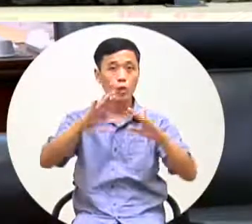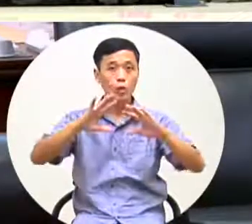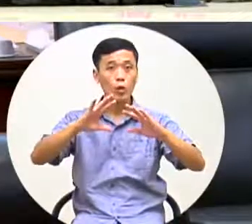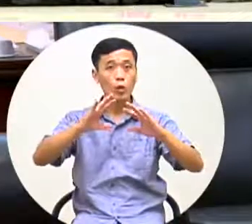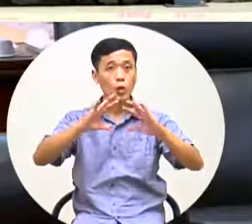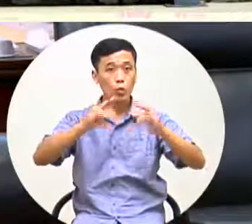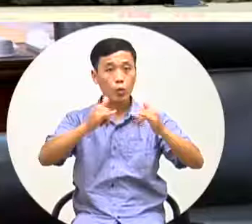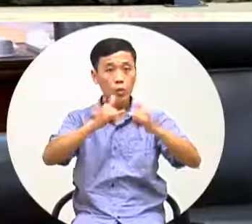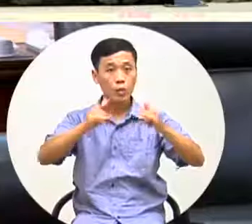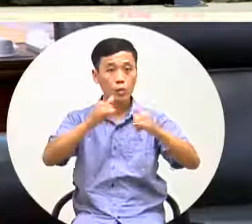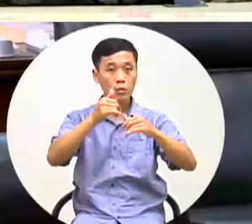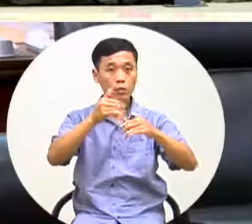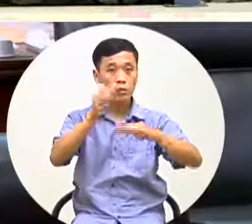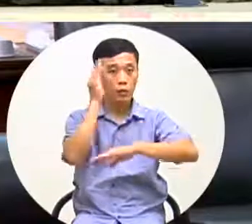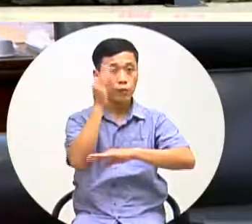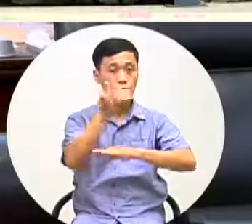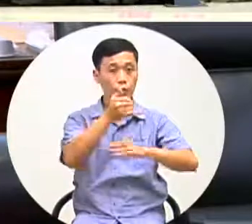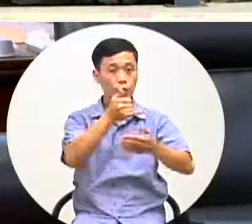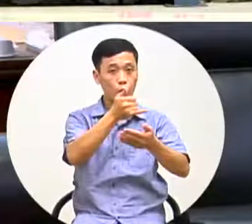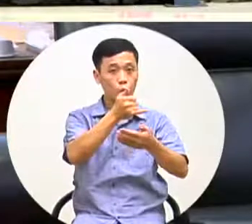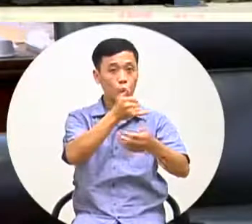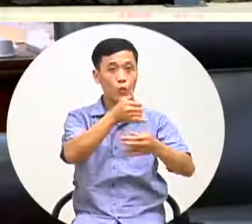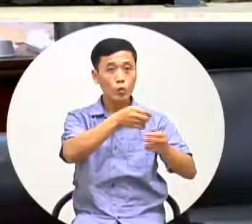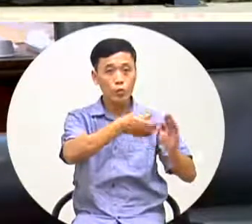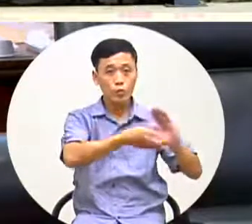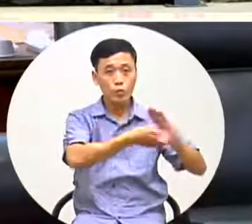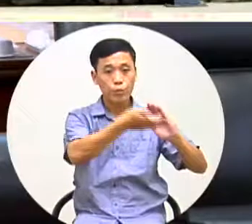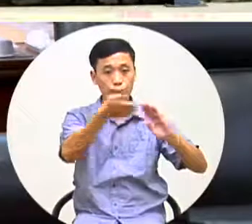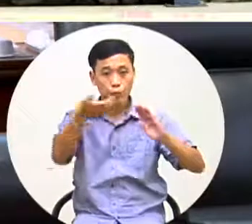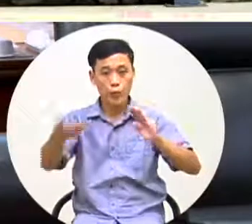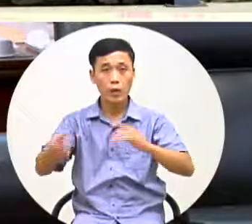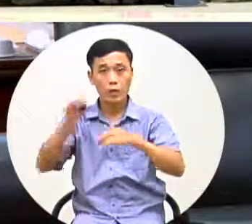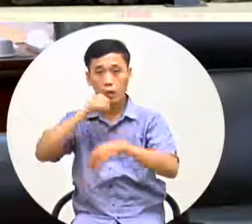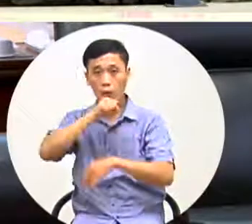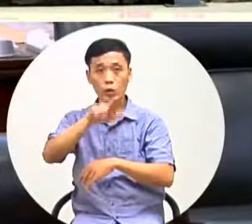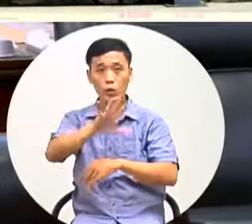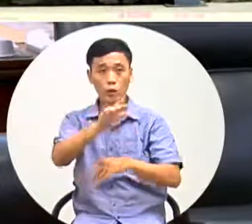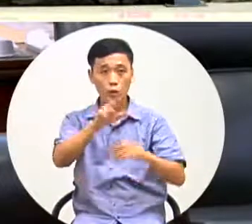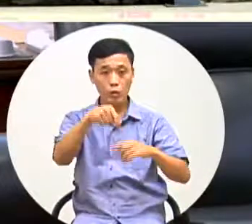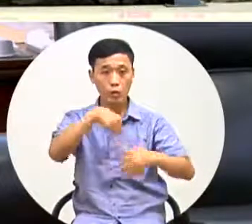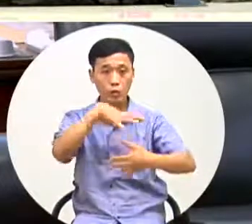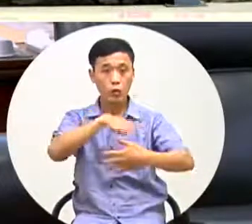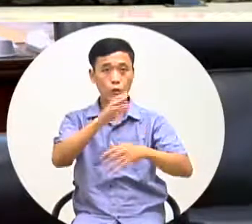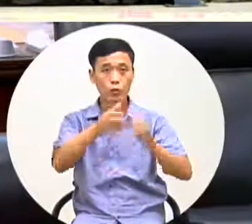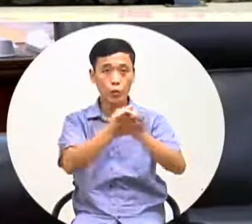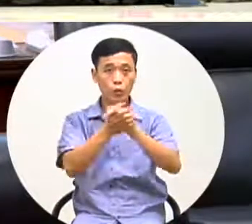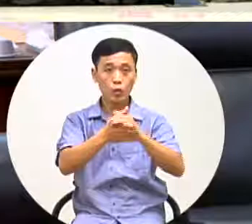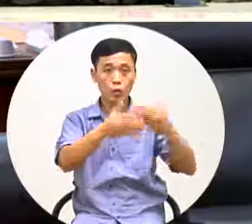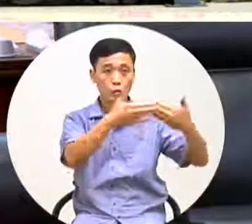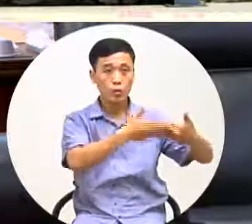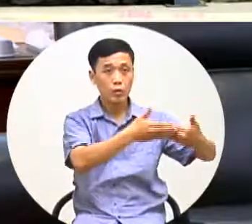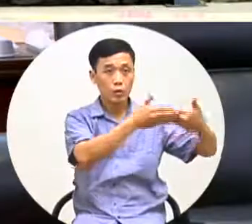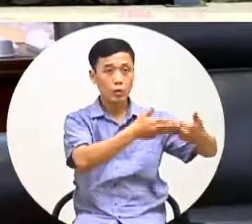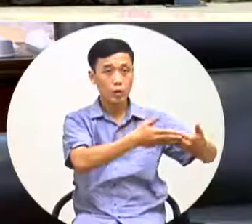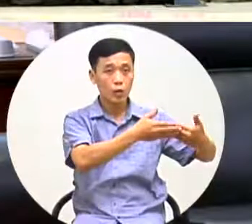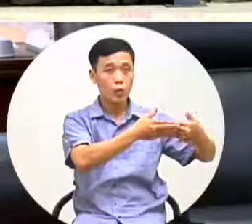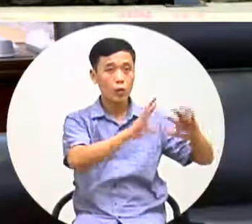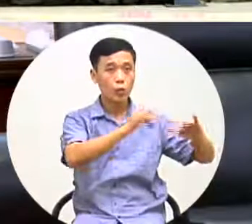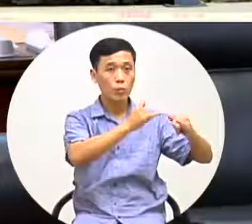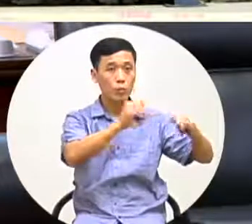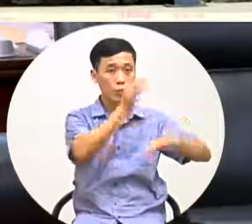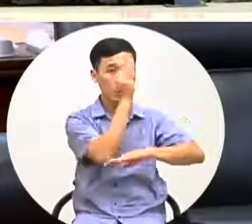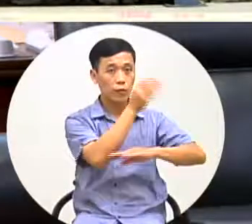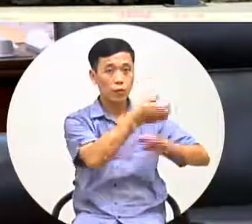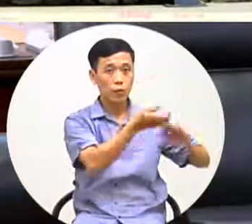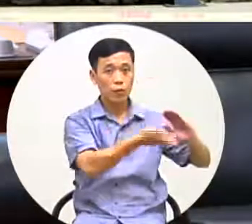边有一些朋友是从大陆跟着国民政府来台湾住在那边，也有我们